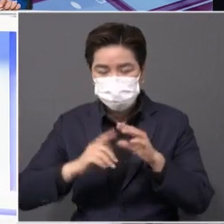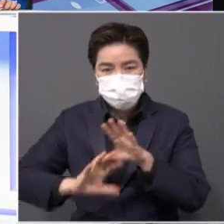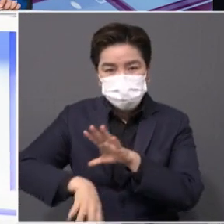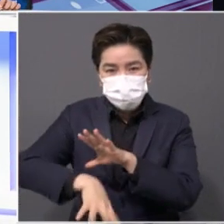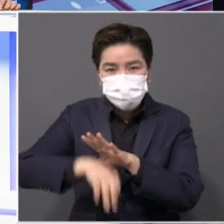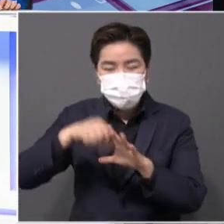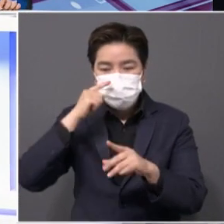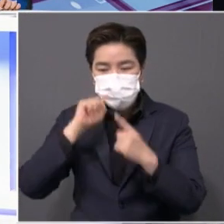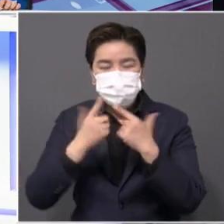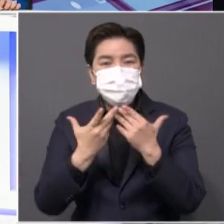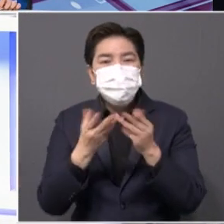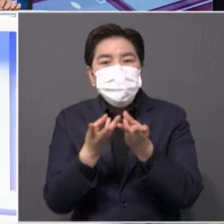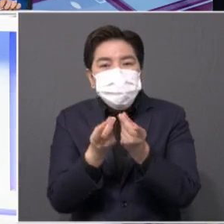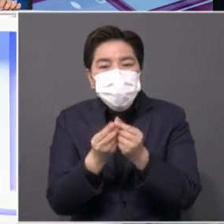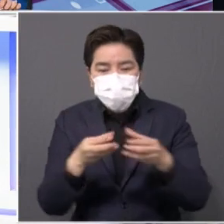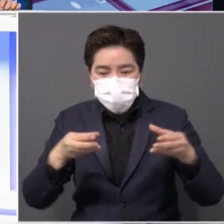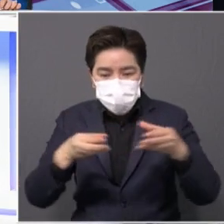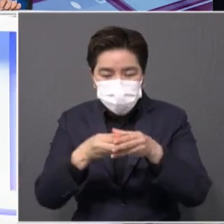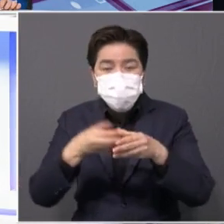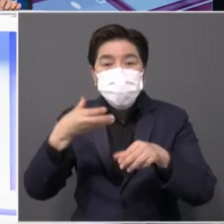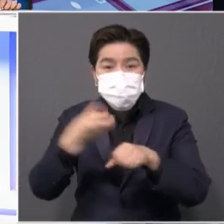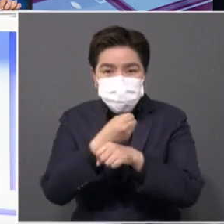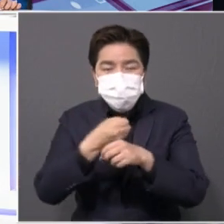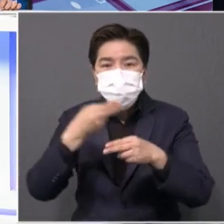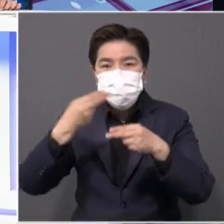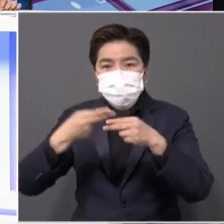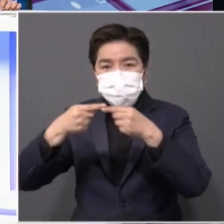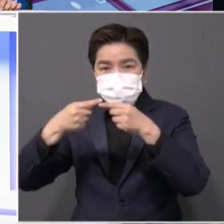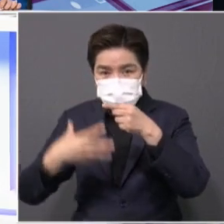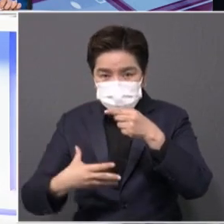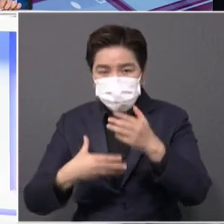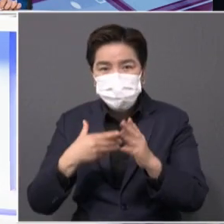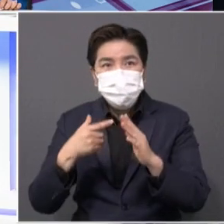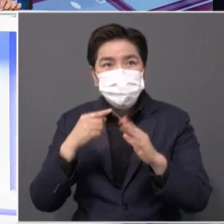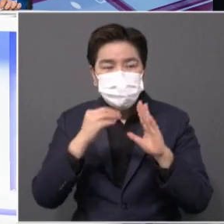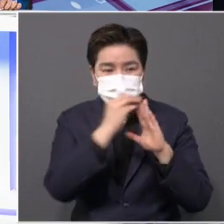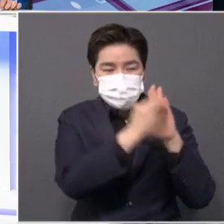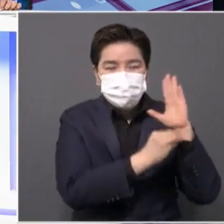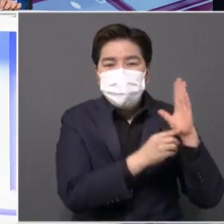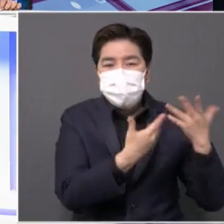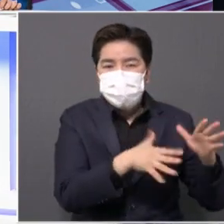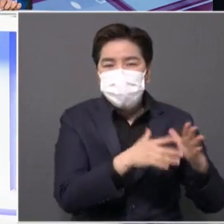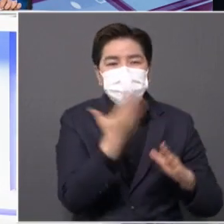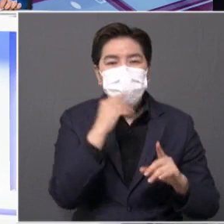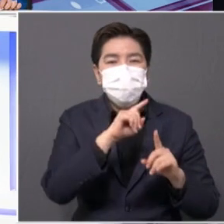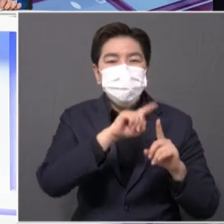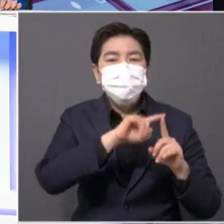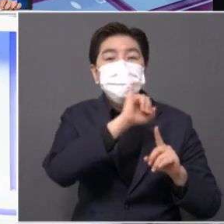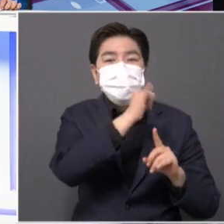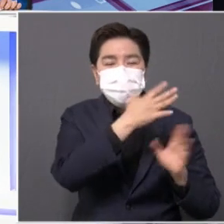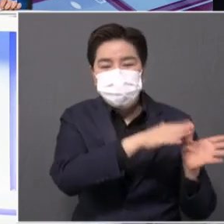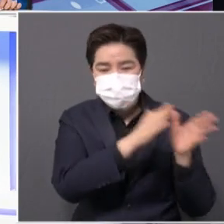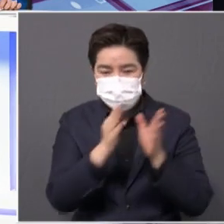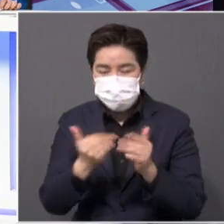การที่จะจับฉลากหมายเลขทั้งแบบบัญชีรายชื่อแล้วก็แบบแบ่งเขตแบ่งแบ่งเขตดูกันไปแล้วตั้งแต่เมื่อวันที่ 3นะ